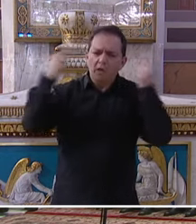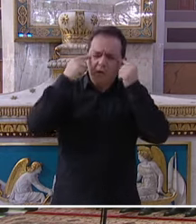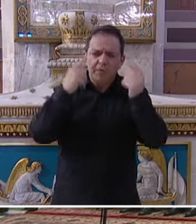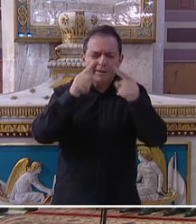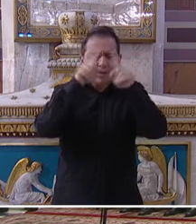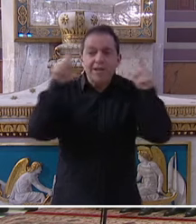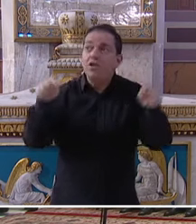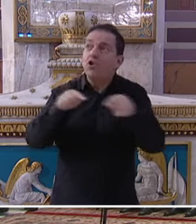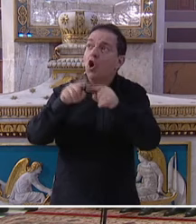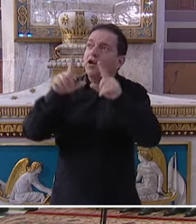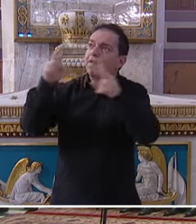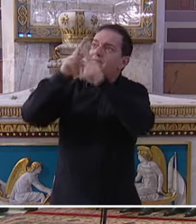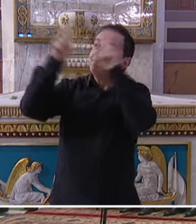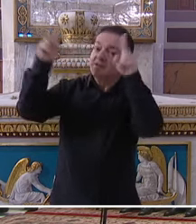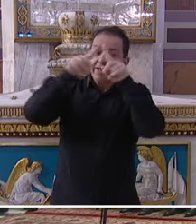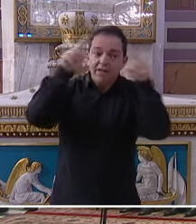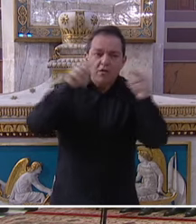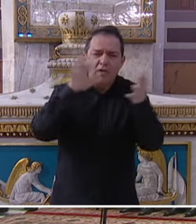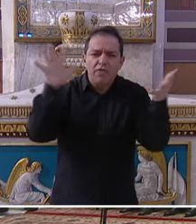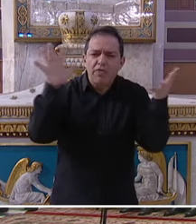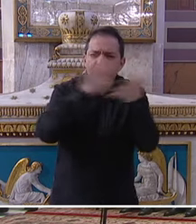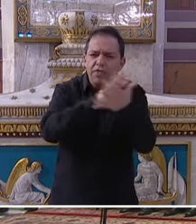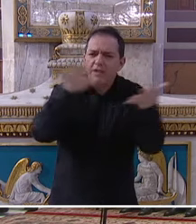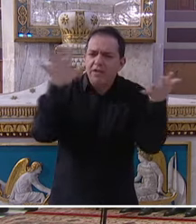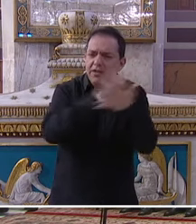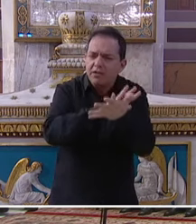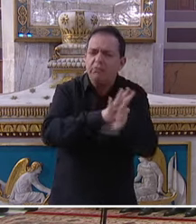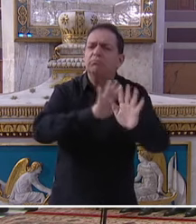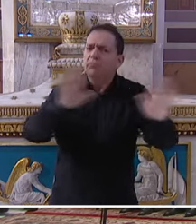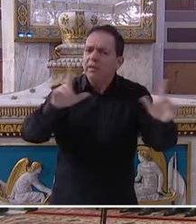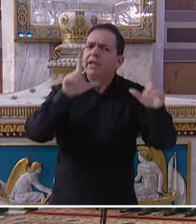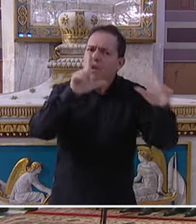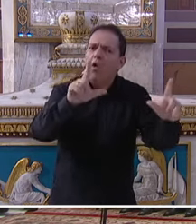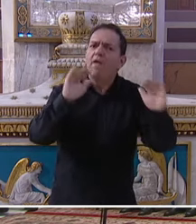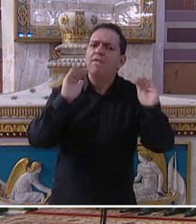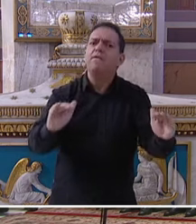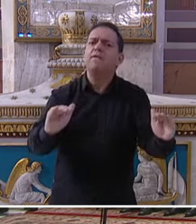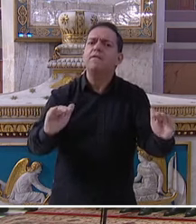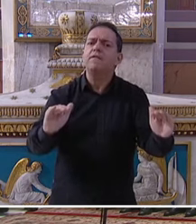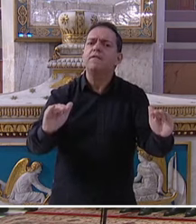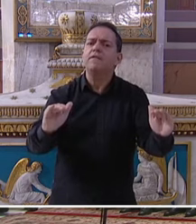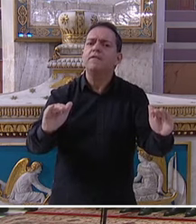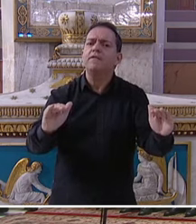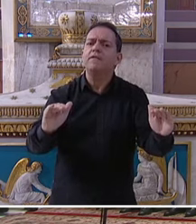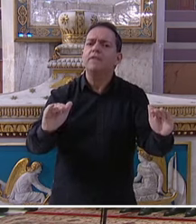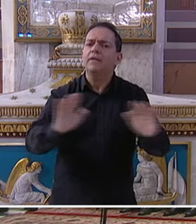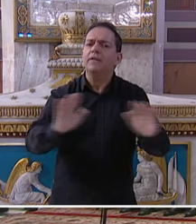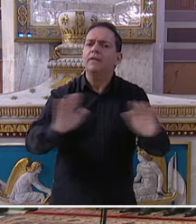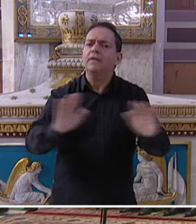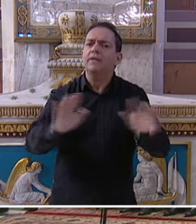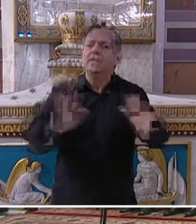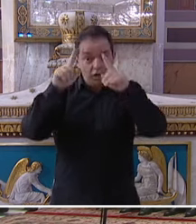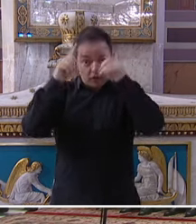Η εικόνα αυτή δεν πάβει να υπάρχει, γιατί ο Θεός δεν παίρνει πίσω